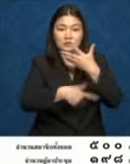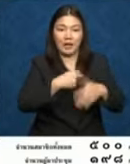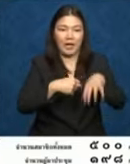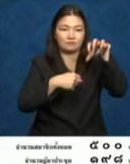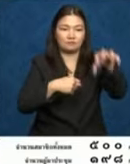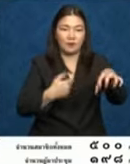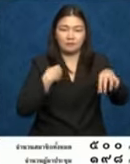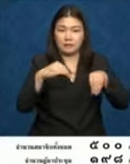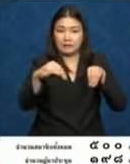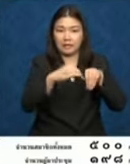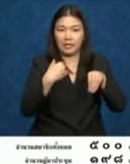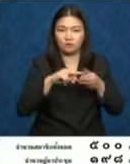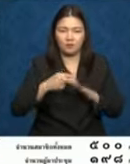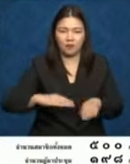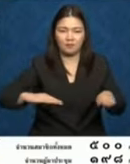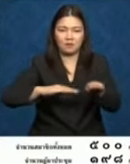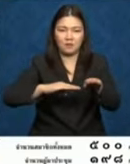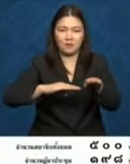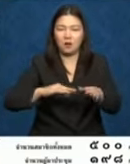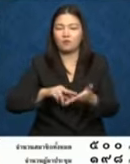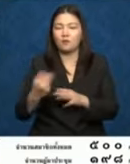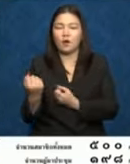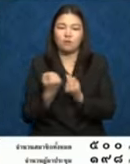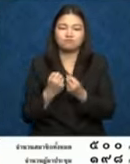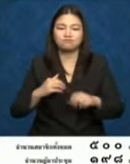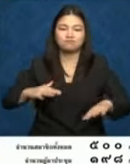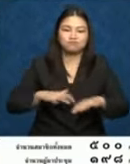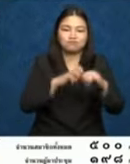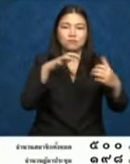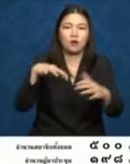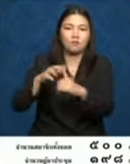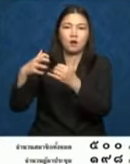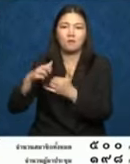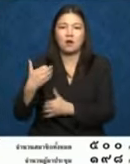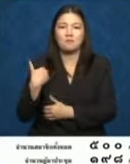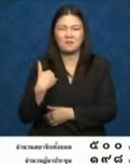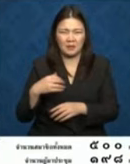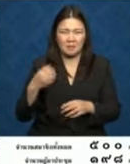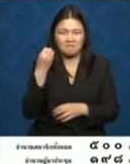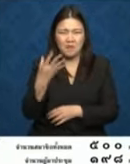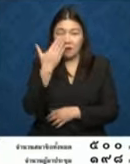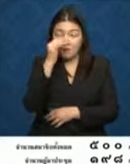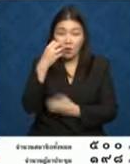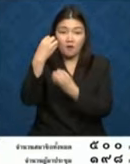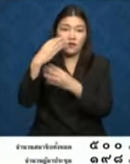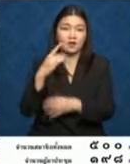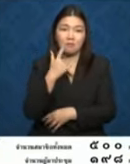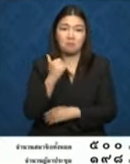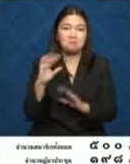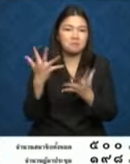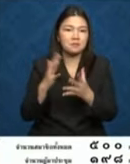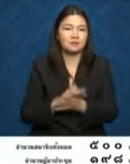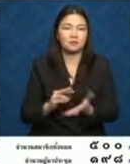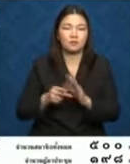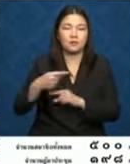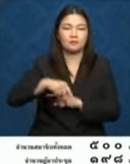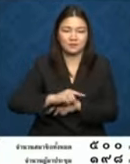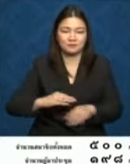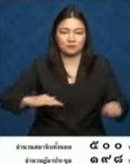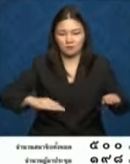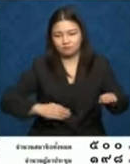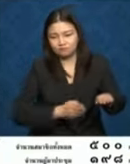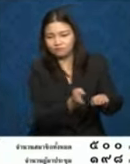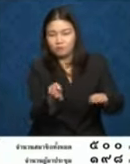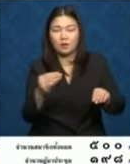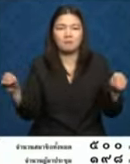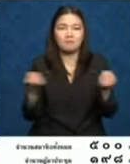สัญจรบริเวณ3แยกนี้เกิดอุบัติเหตุอยู่บ่อยครั้งเพราะไม่มีสัญญาณไฟค่ะและถนนเส้นนี้ก็อยู่ตรงทางโค้งพอดีท